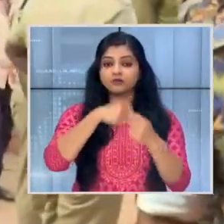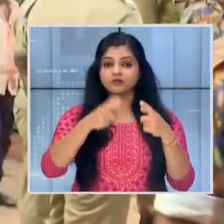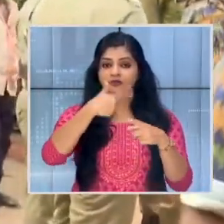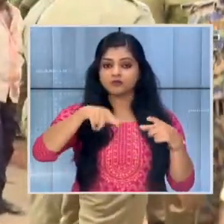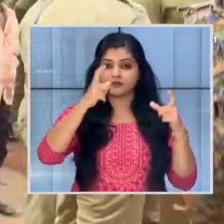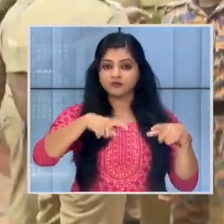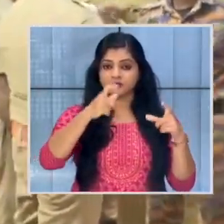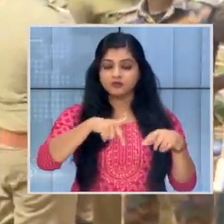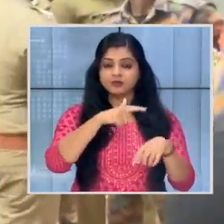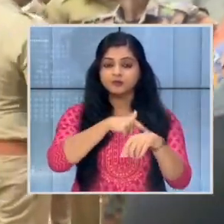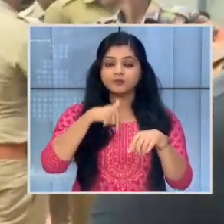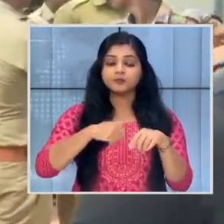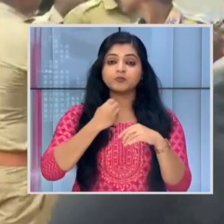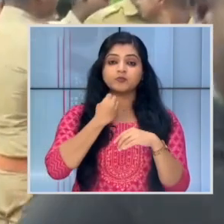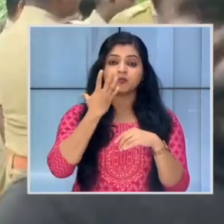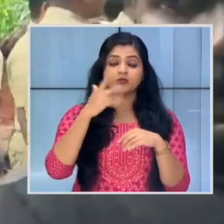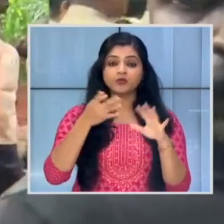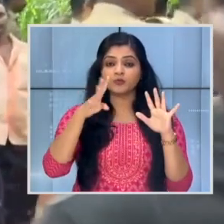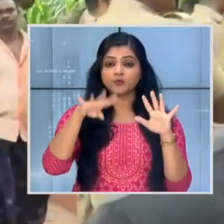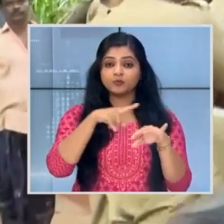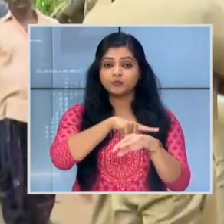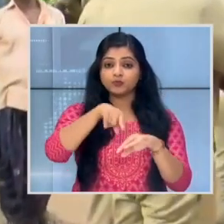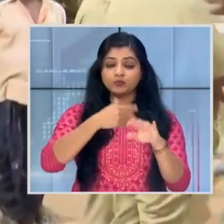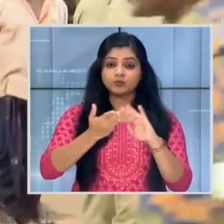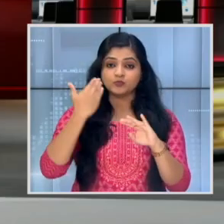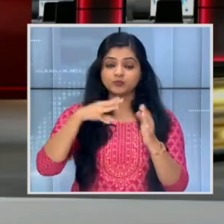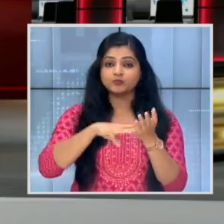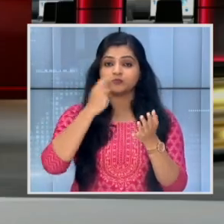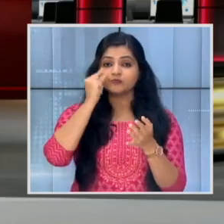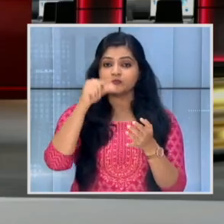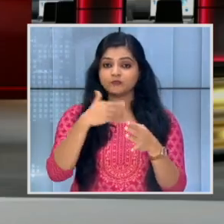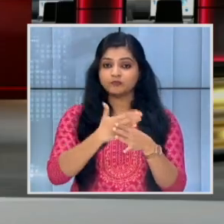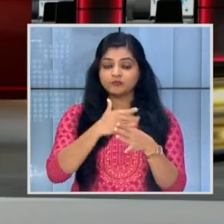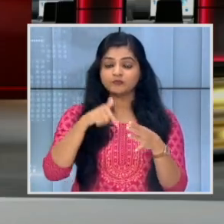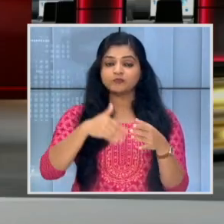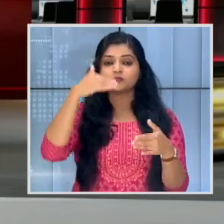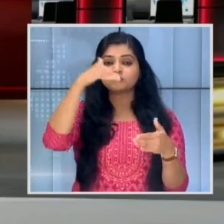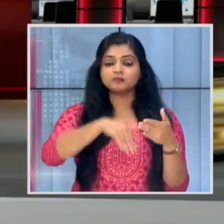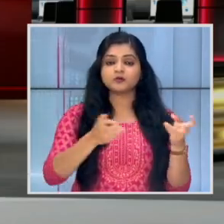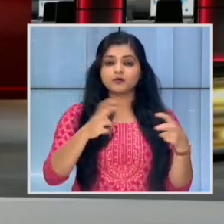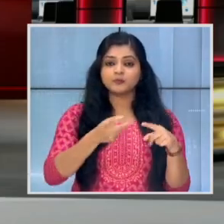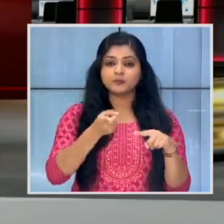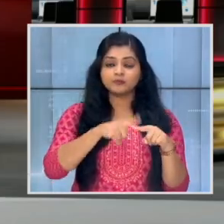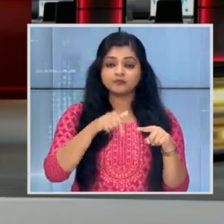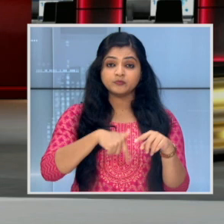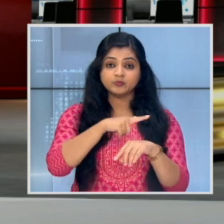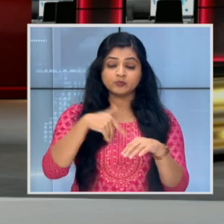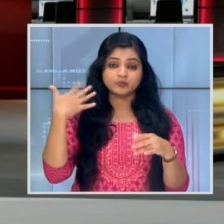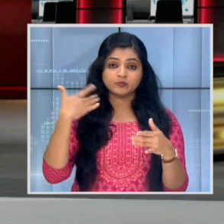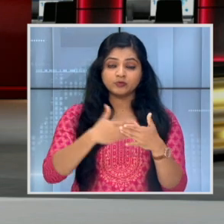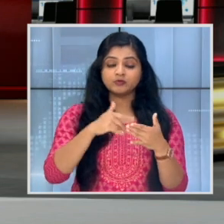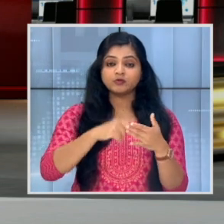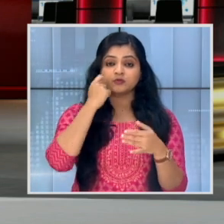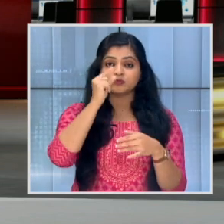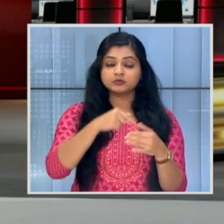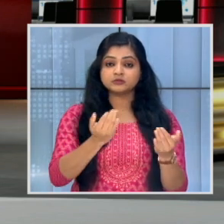അപകടമുണ്ടായത്. രാവിലെ, അതായത് ഏതാണ്ട് 9 മണിക്കൂർ മുൻപാണ് മഹാരാജൻ എന്ന തൊഴിലാളി കിണറിനുള്ളിൽ അകപ്പെട്ടത്. ഈ മണിക്കൂർ വരെയും അയാളെ കണ്ടെത്താനോ